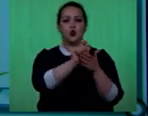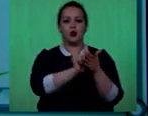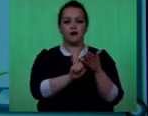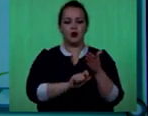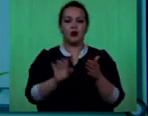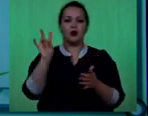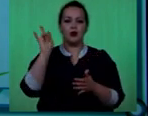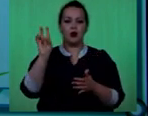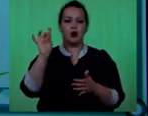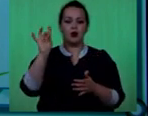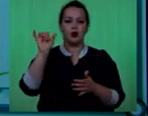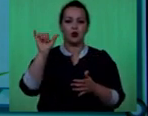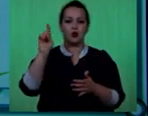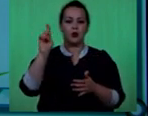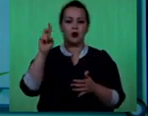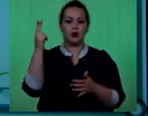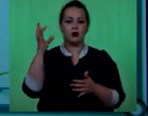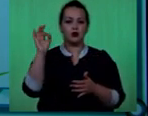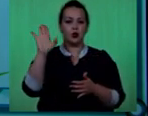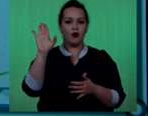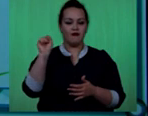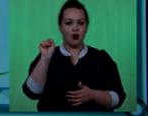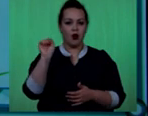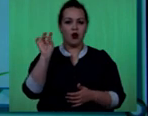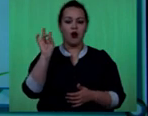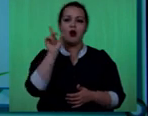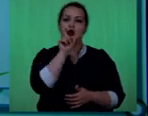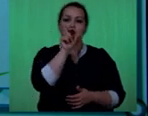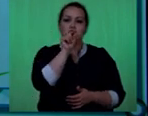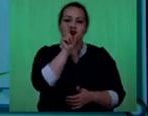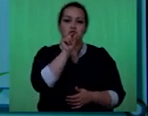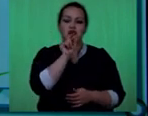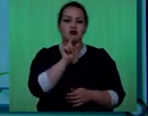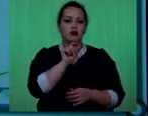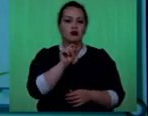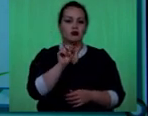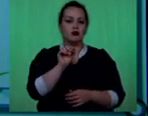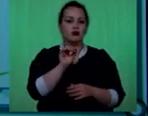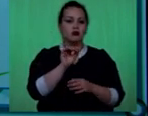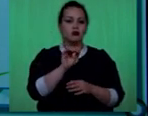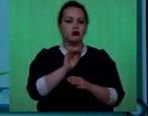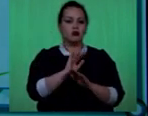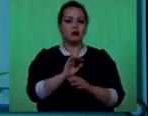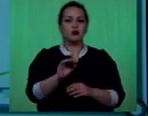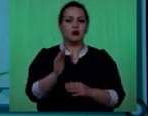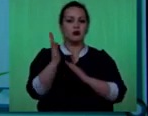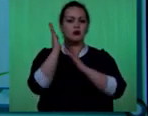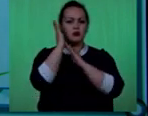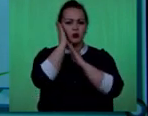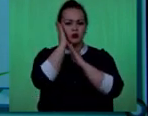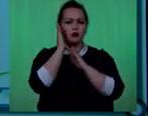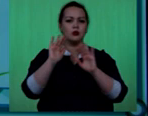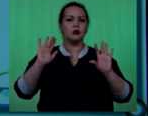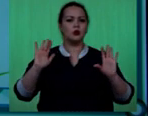николая рубцова не чериков а спит б устал чирикать